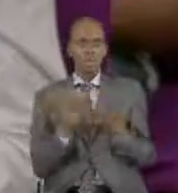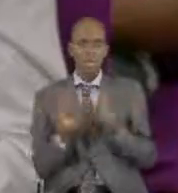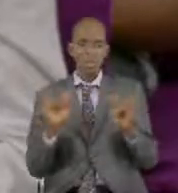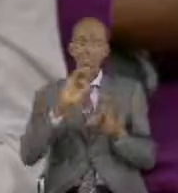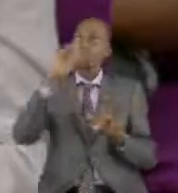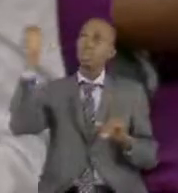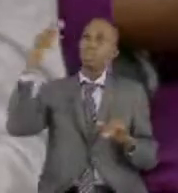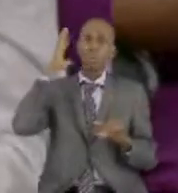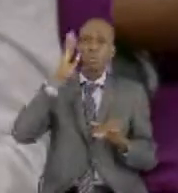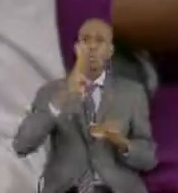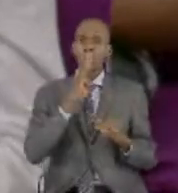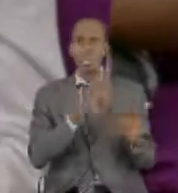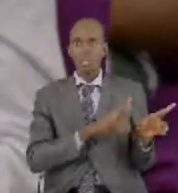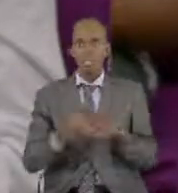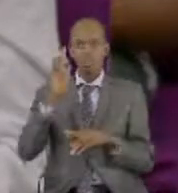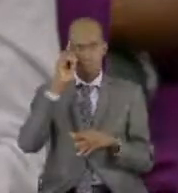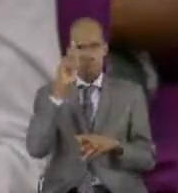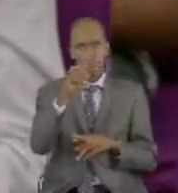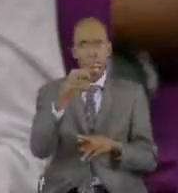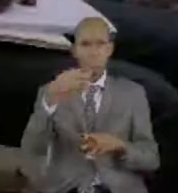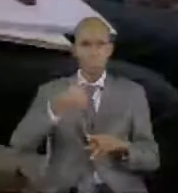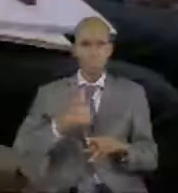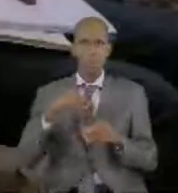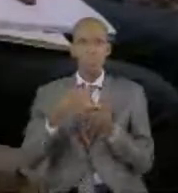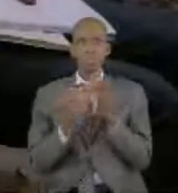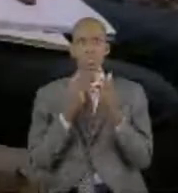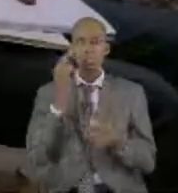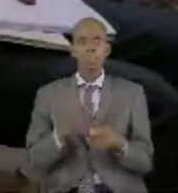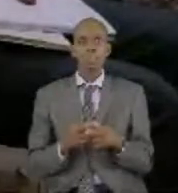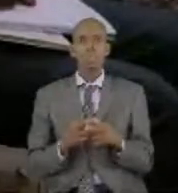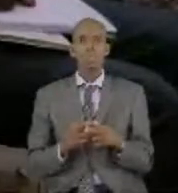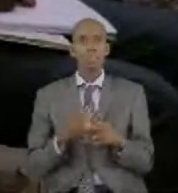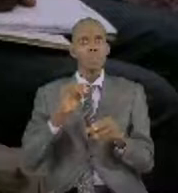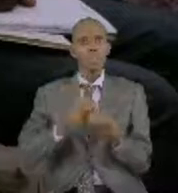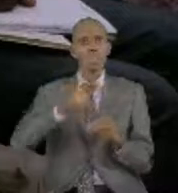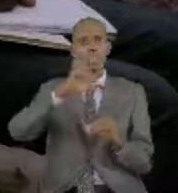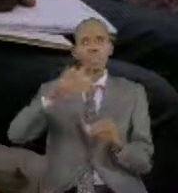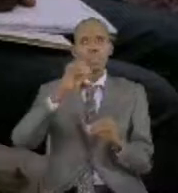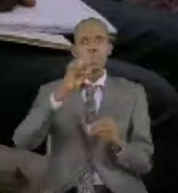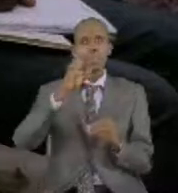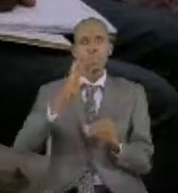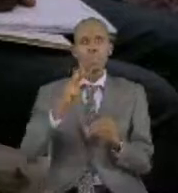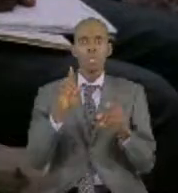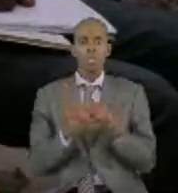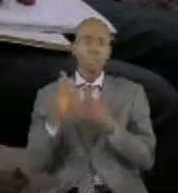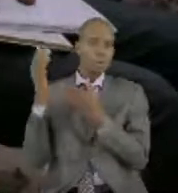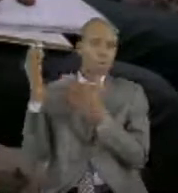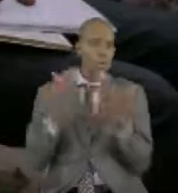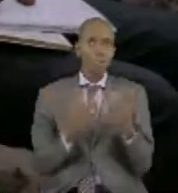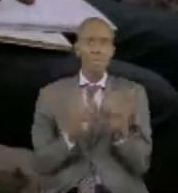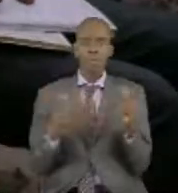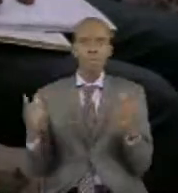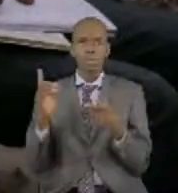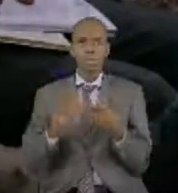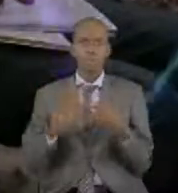sera disponible pour toi, pour moi. Voyons, Job, comme nous apportons